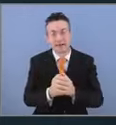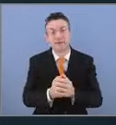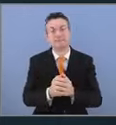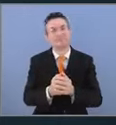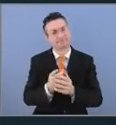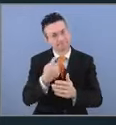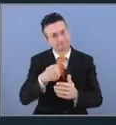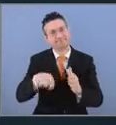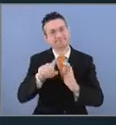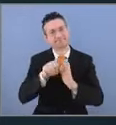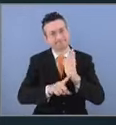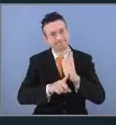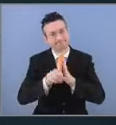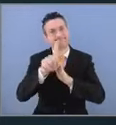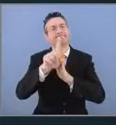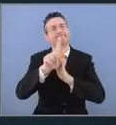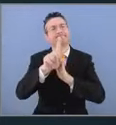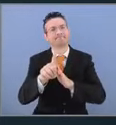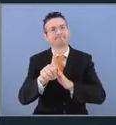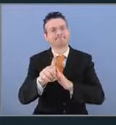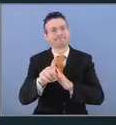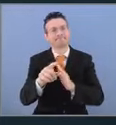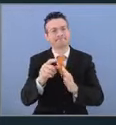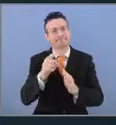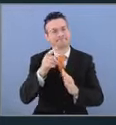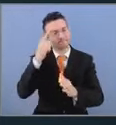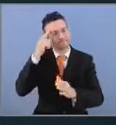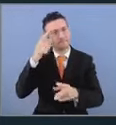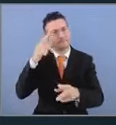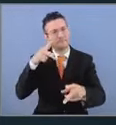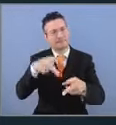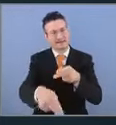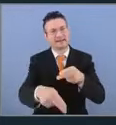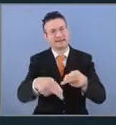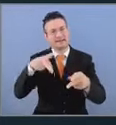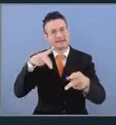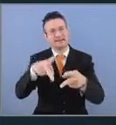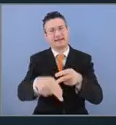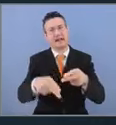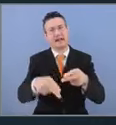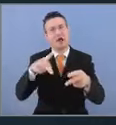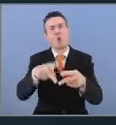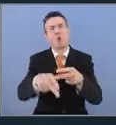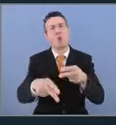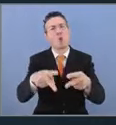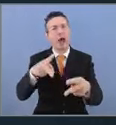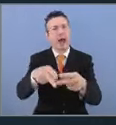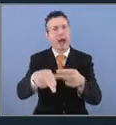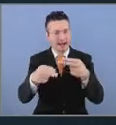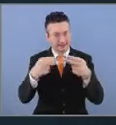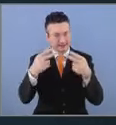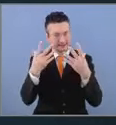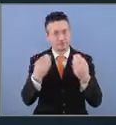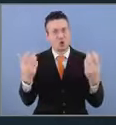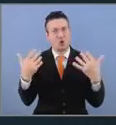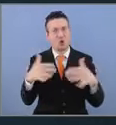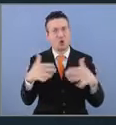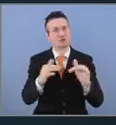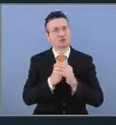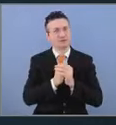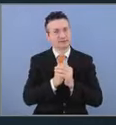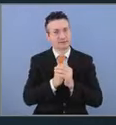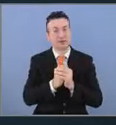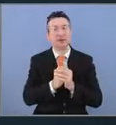arrivare a veramente grandi traguardi. La parola d'ordine di questo indirizzo politico è stato fino ad oggi semplificazione.